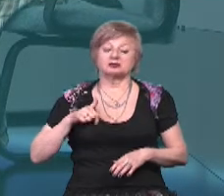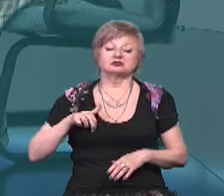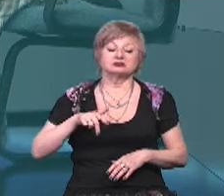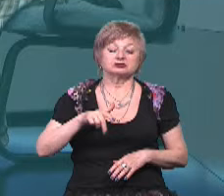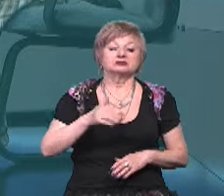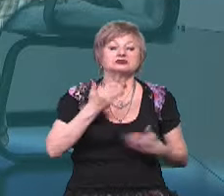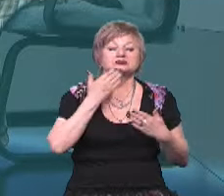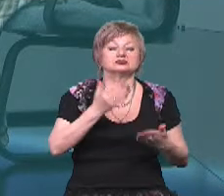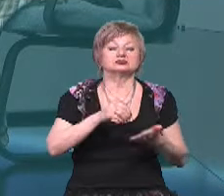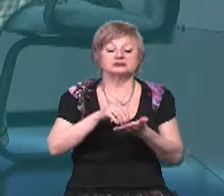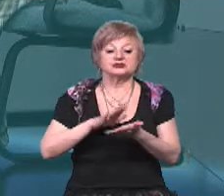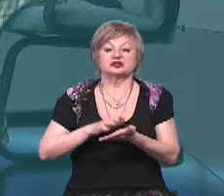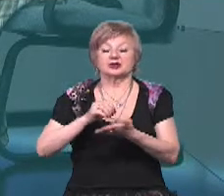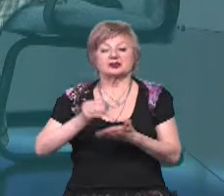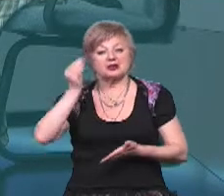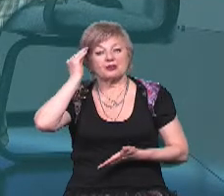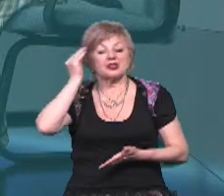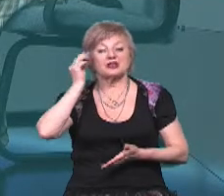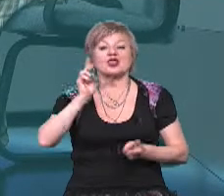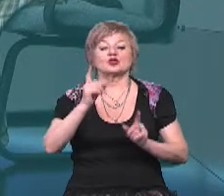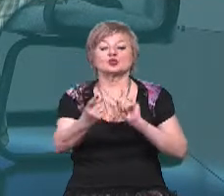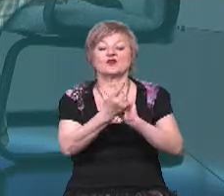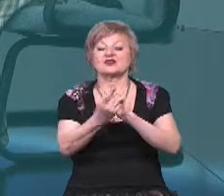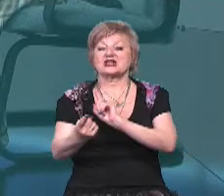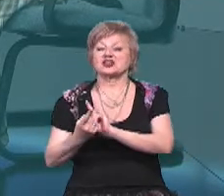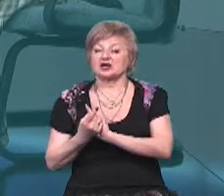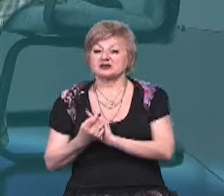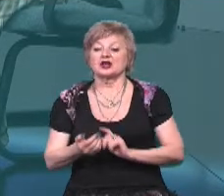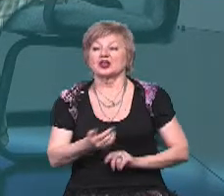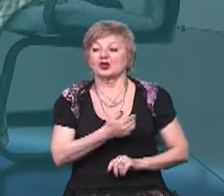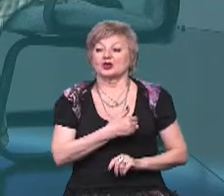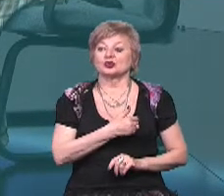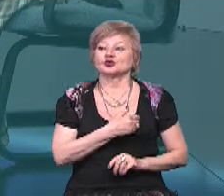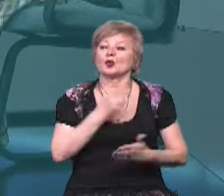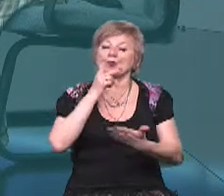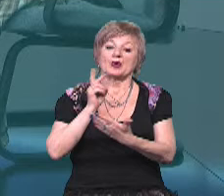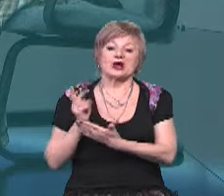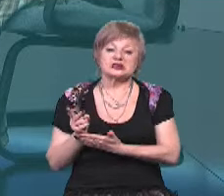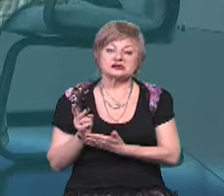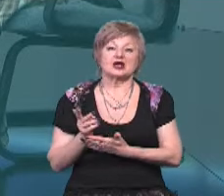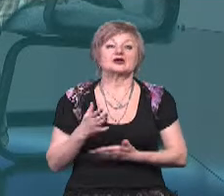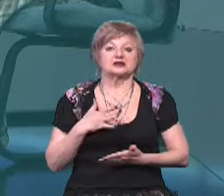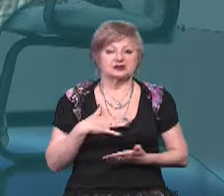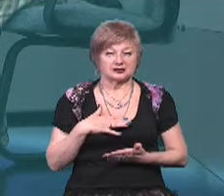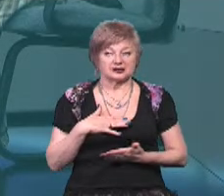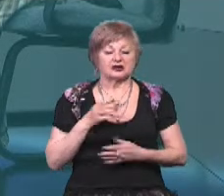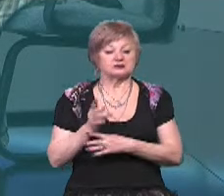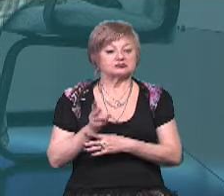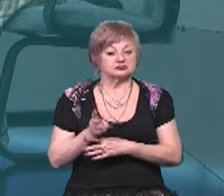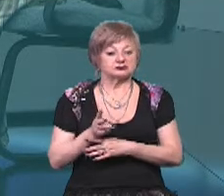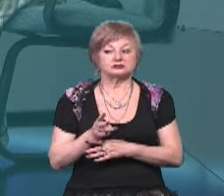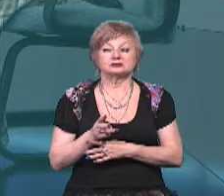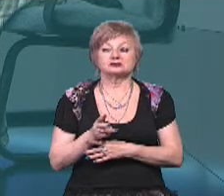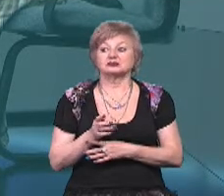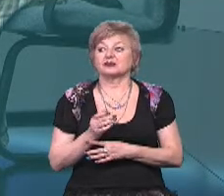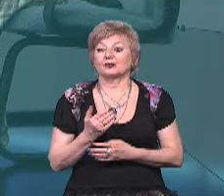і записали думки тих, хто нам зустрічався. Я хочу попросити показати цей наш бліц. Він не претендує